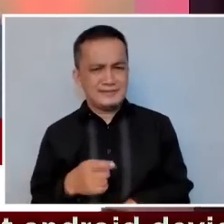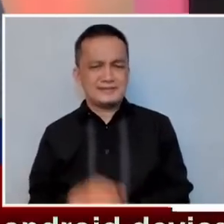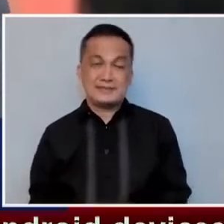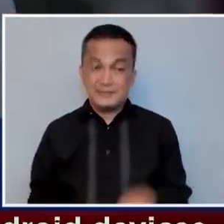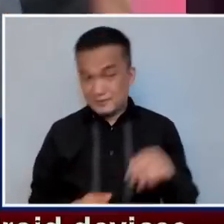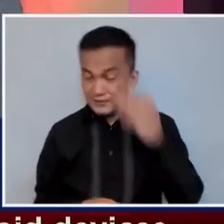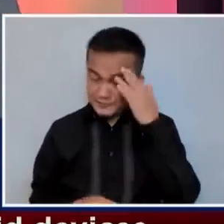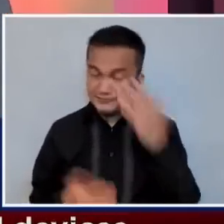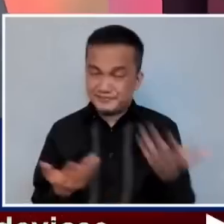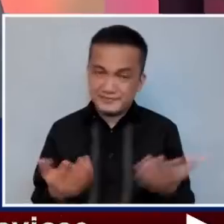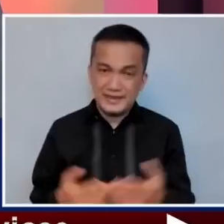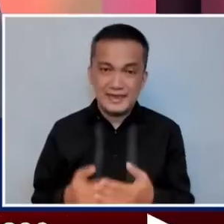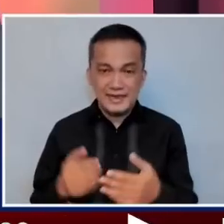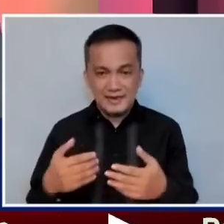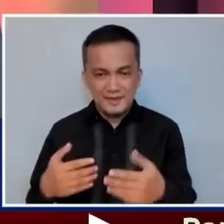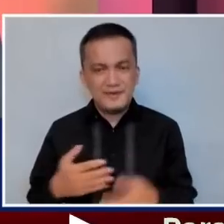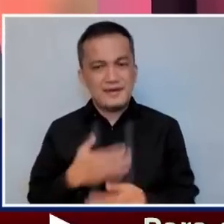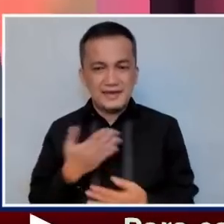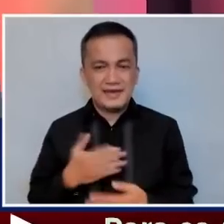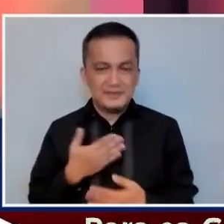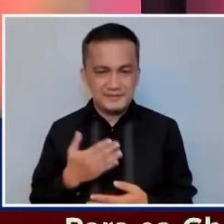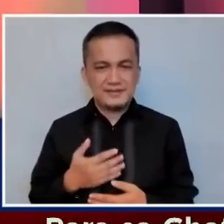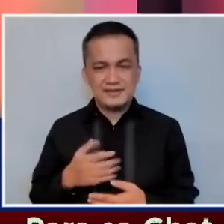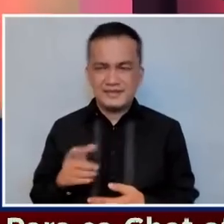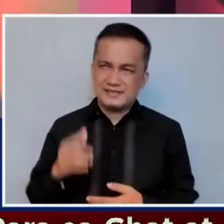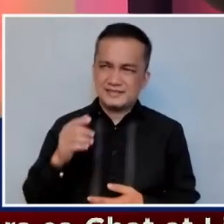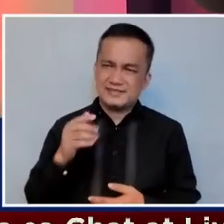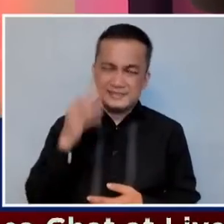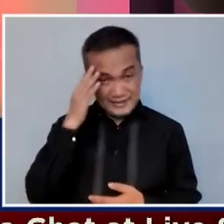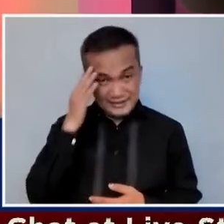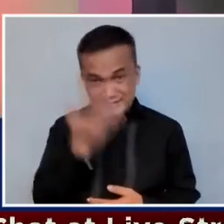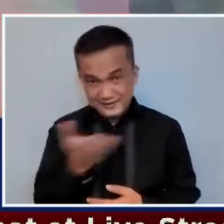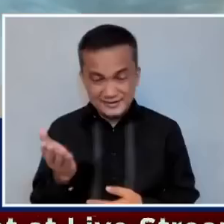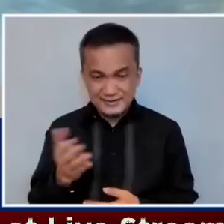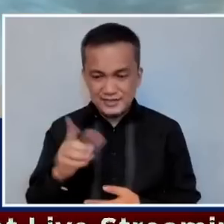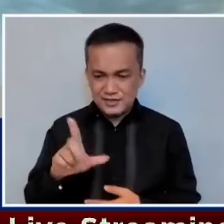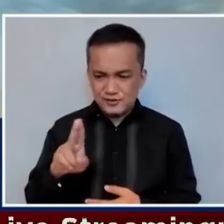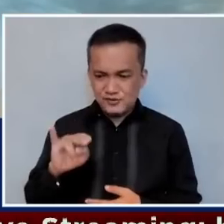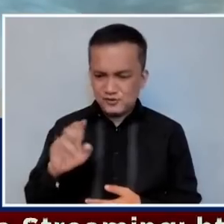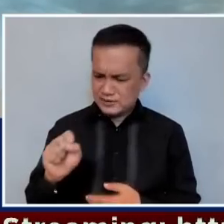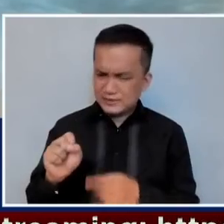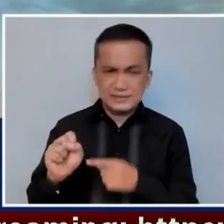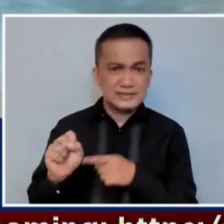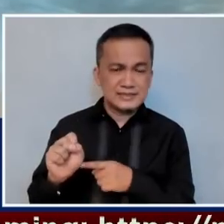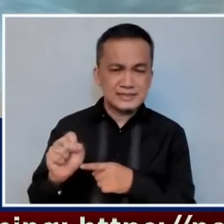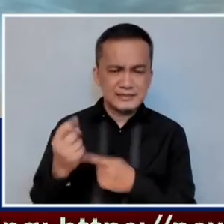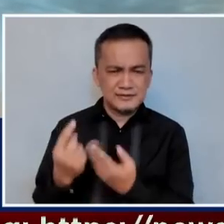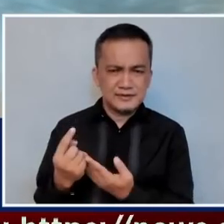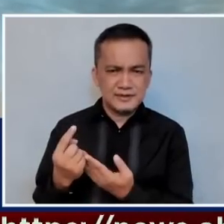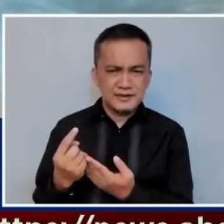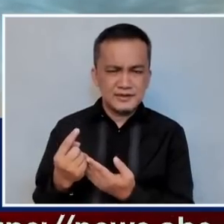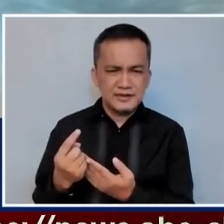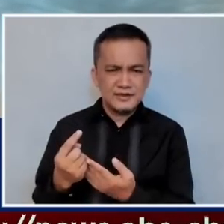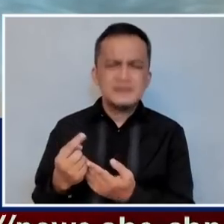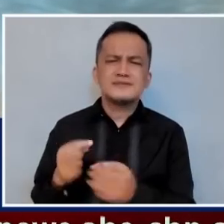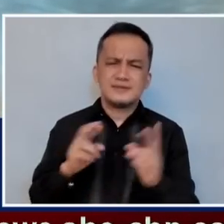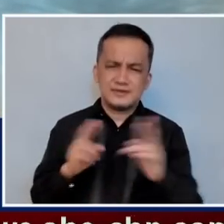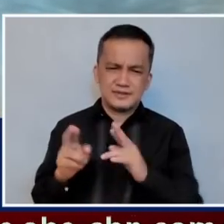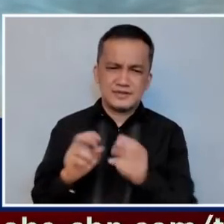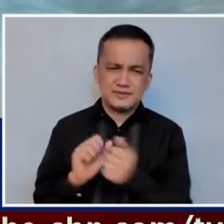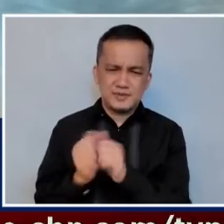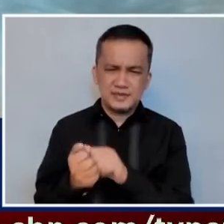Of course, I'm very, very happy na, you know, si Luis has been, I think, hinung na to be a great